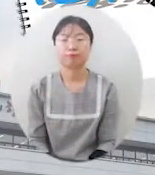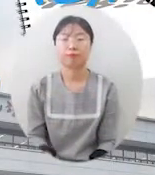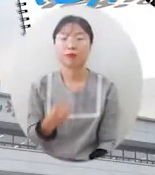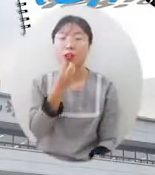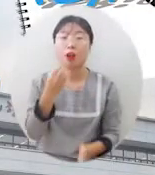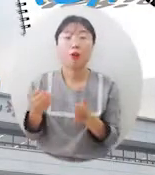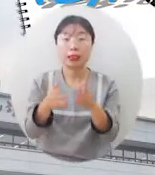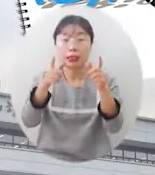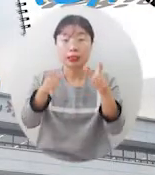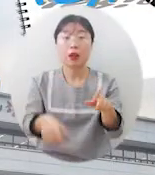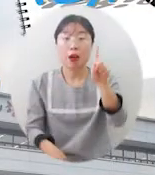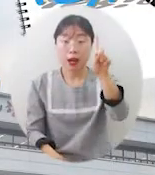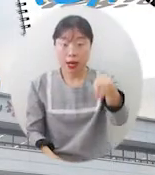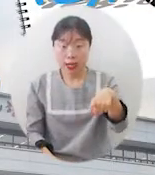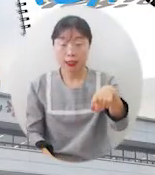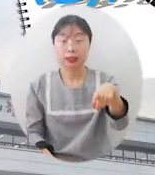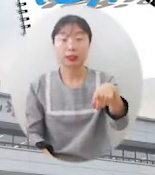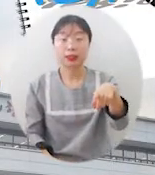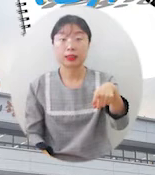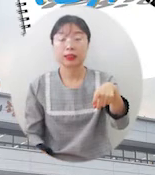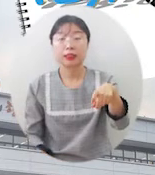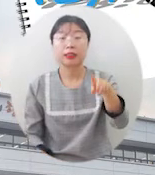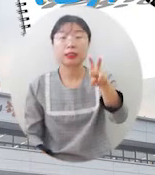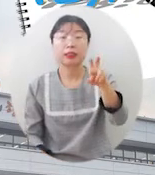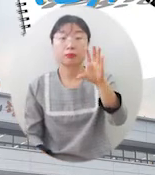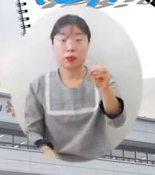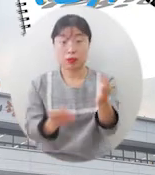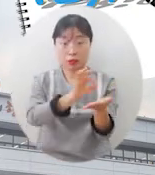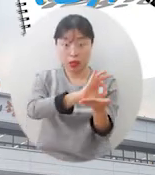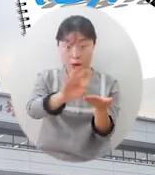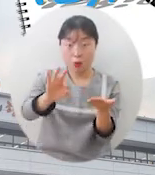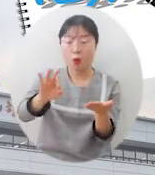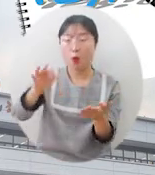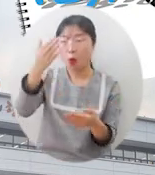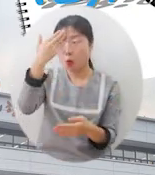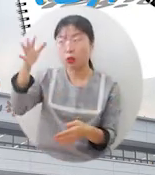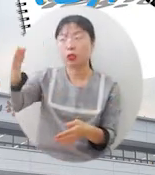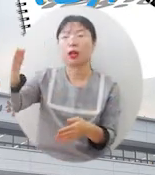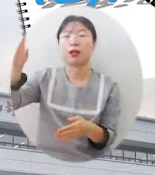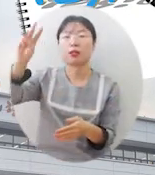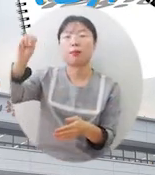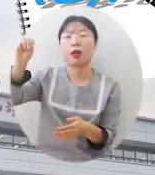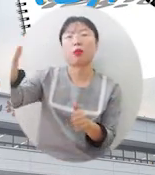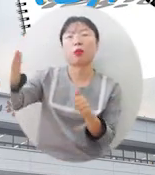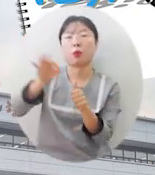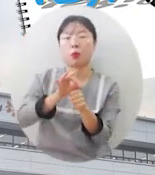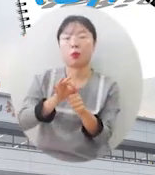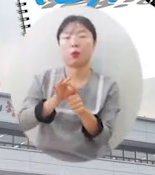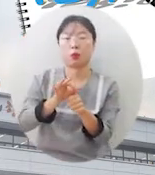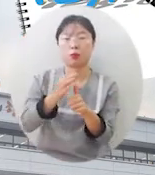경기 지역 화폐 카드로 20만 원을 사용하면 3만 원을 지급해드리는 경기도